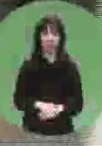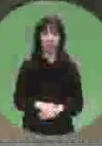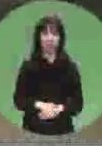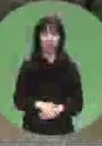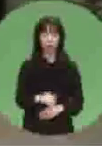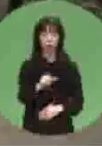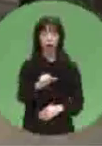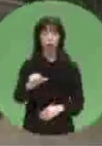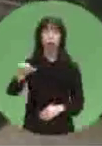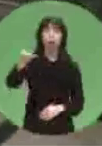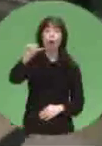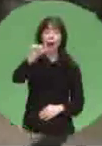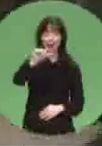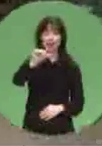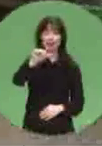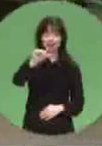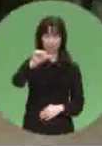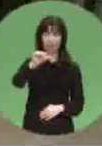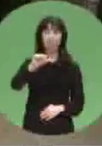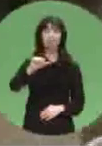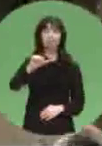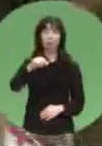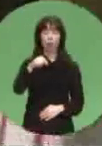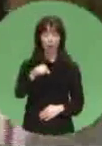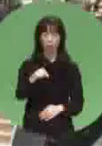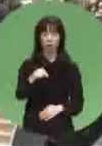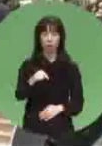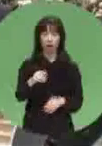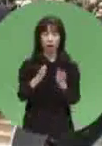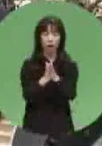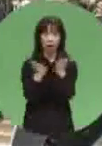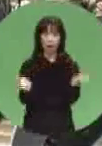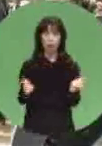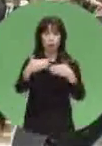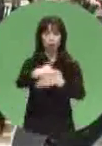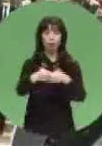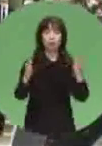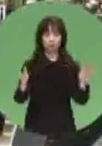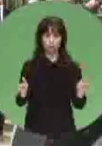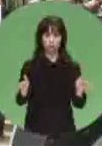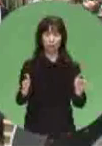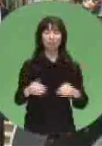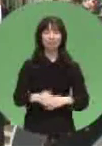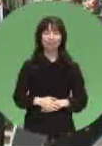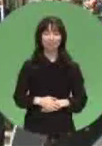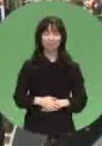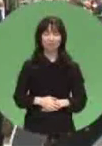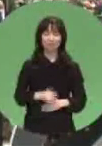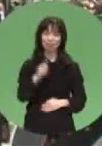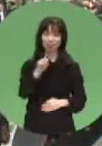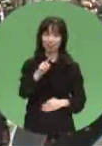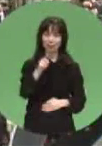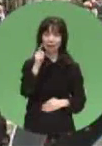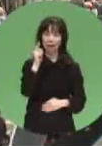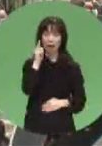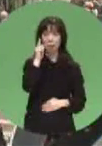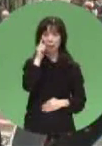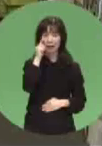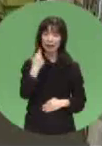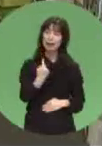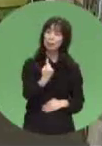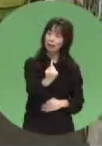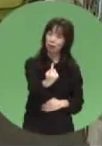さあ、5階に到着しました。ここが図書室ということなので、早速中身見ていきましょう。